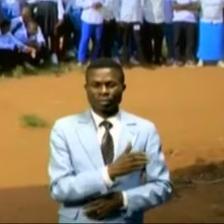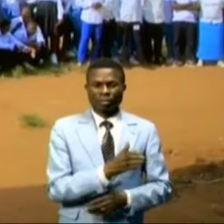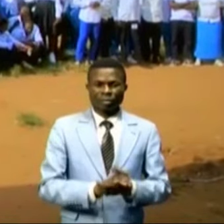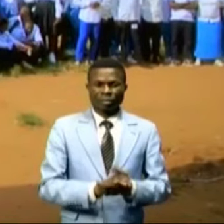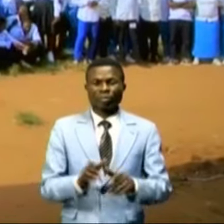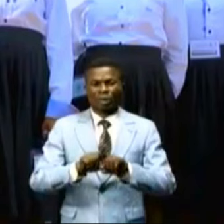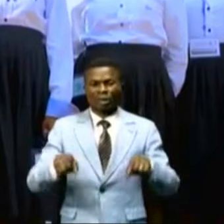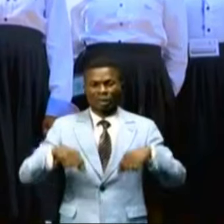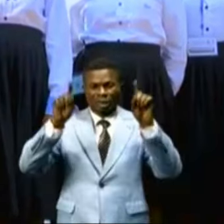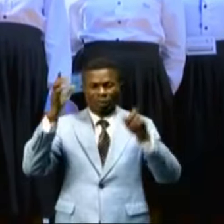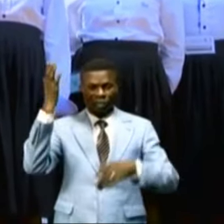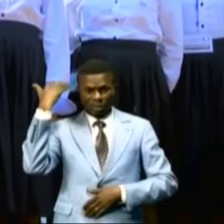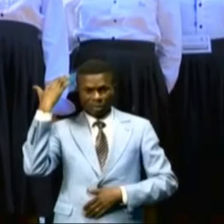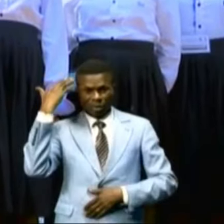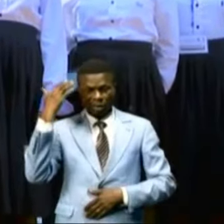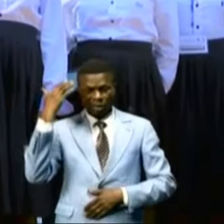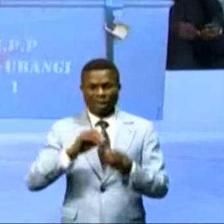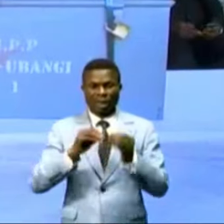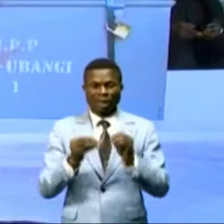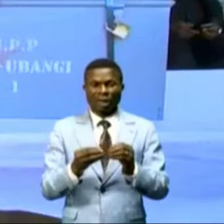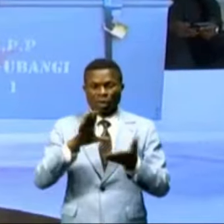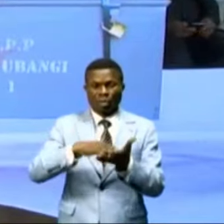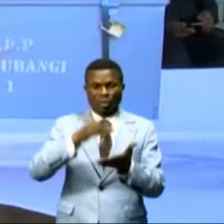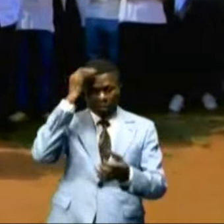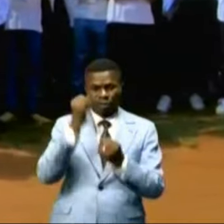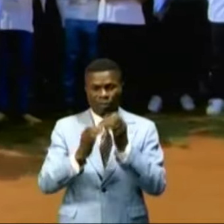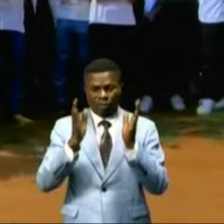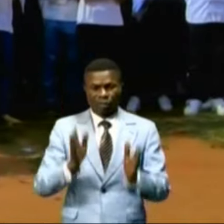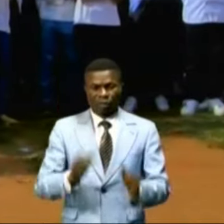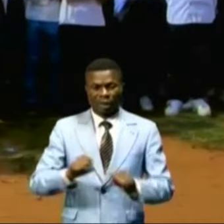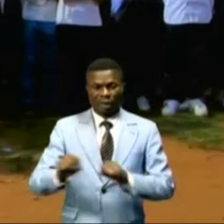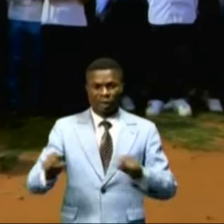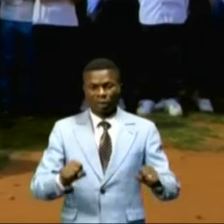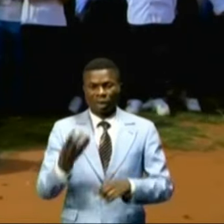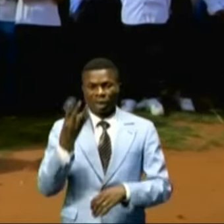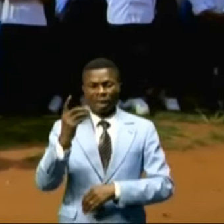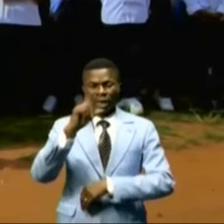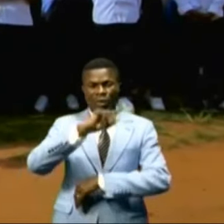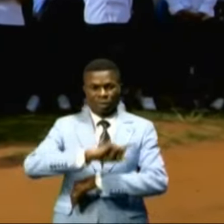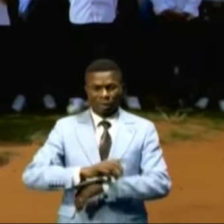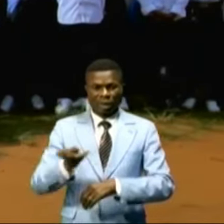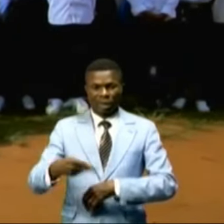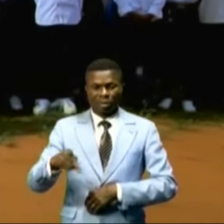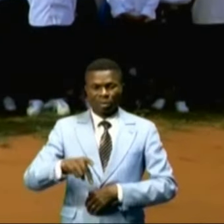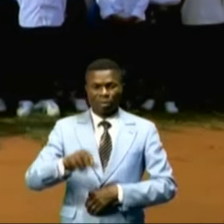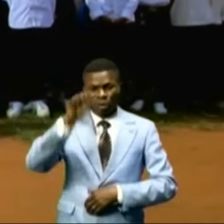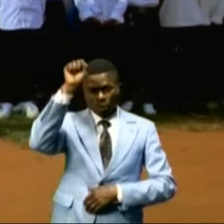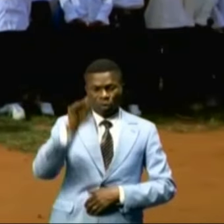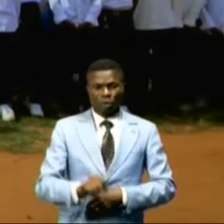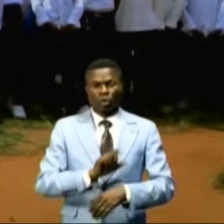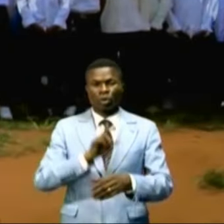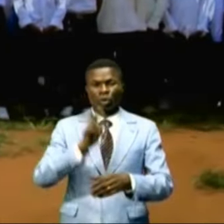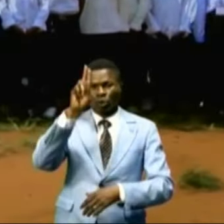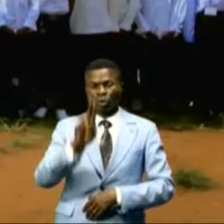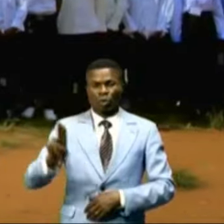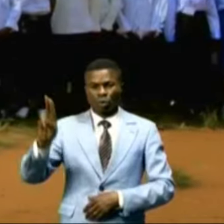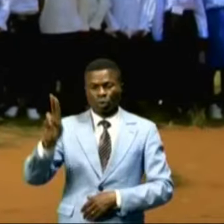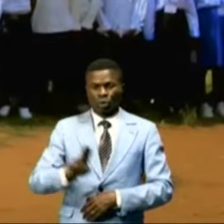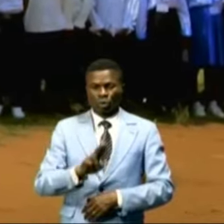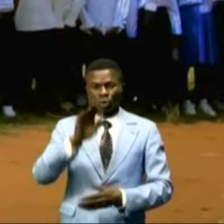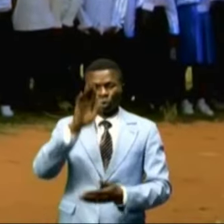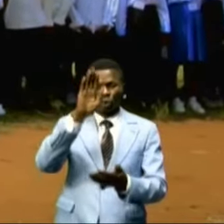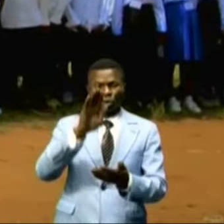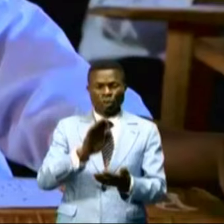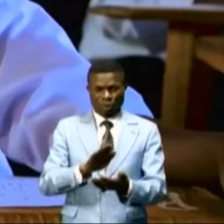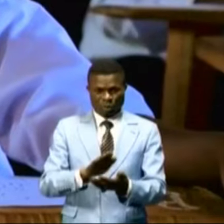Contrairement aux années précédentes, les taux de participation des finalistes à ces épreuves de 4 jours dans la province du Sud-Ubangi a chuté. Pour cette 58e